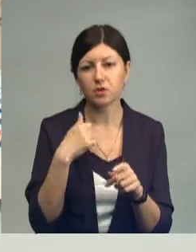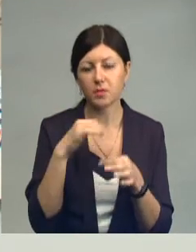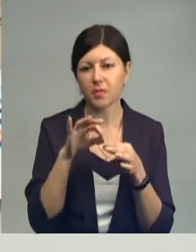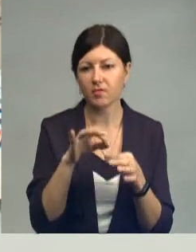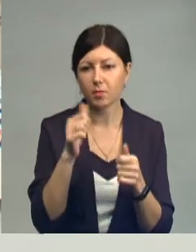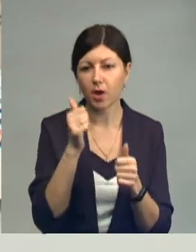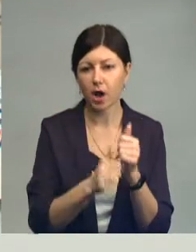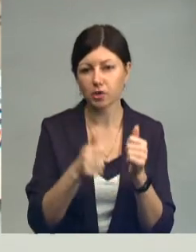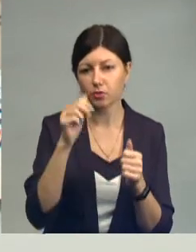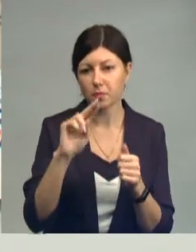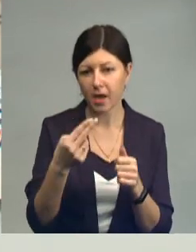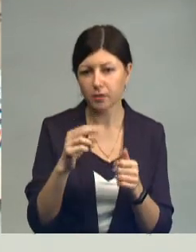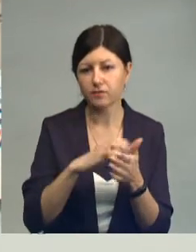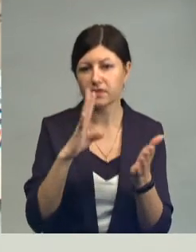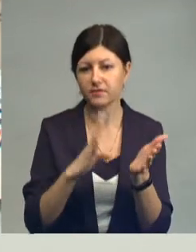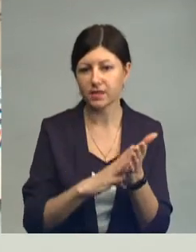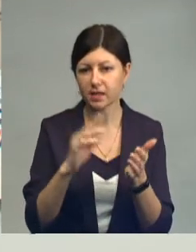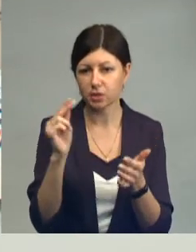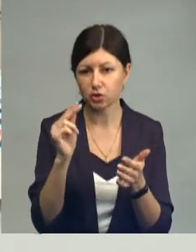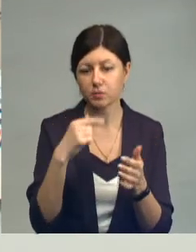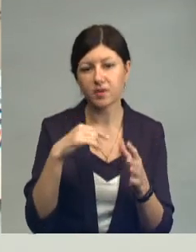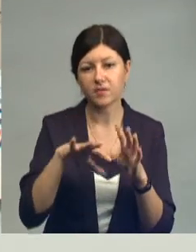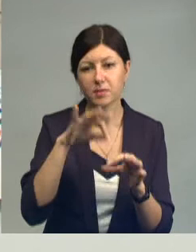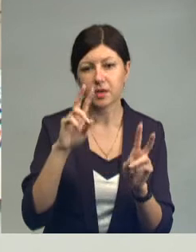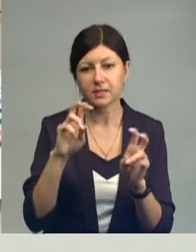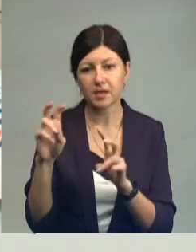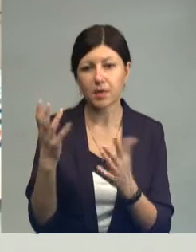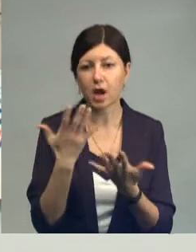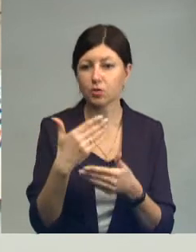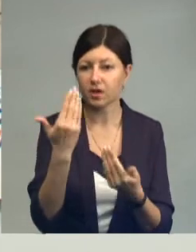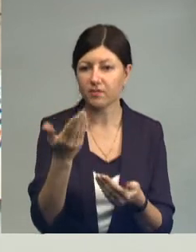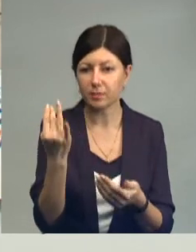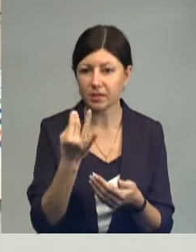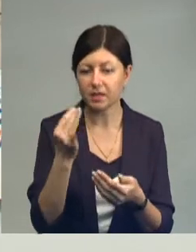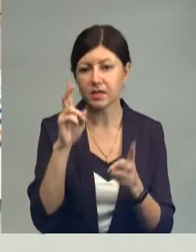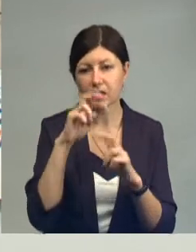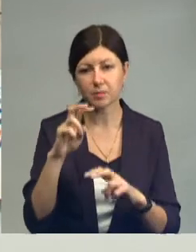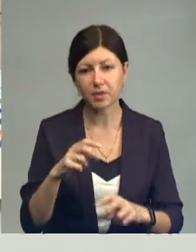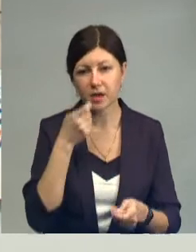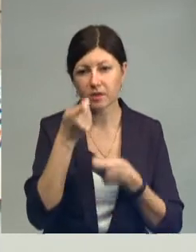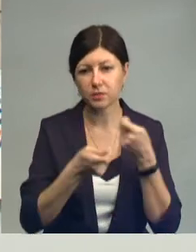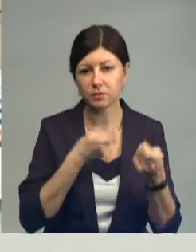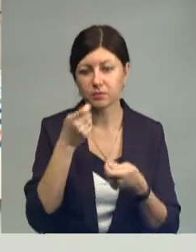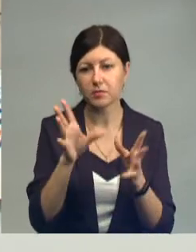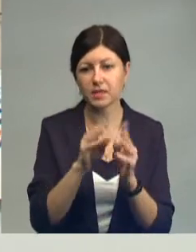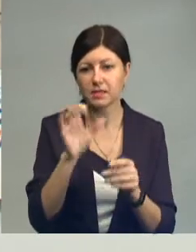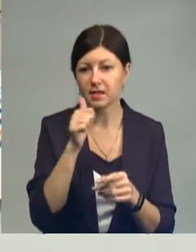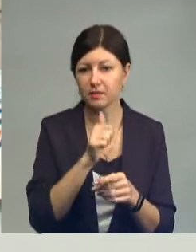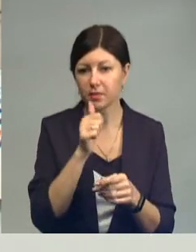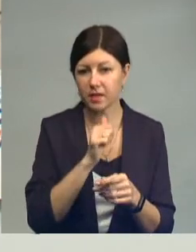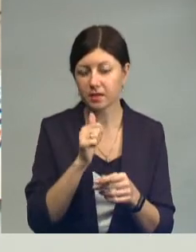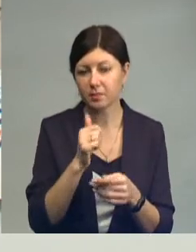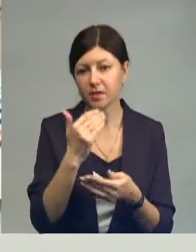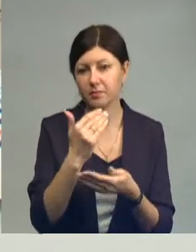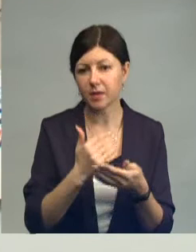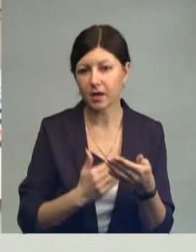пятницу в 19 часов мы выбираем тема которые вас волнуют разбираемся в нюансах вместе с экспертами передачи держать